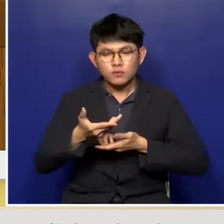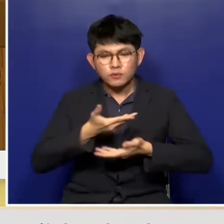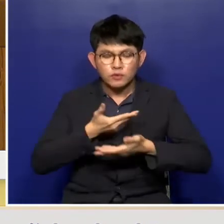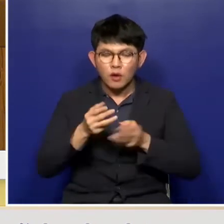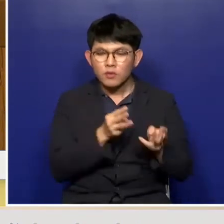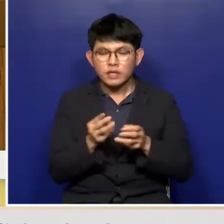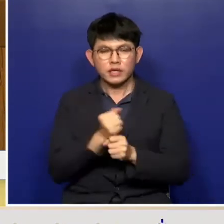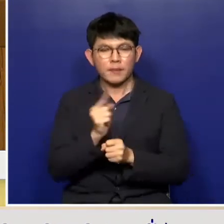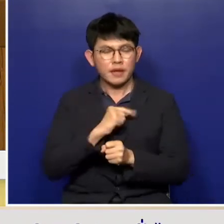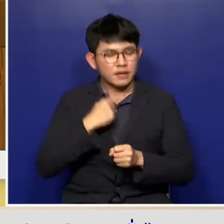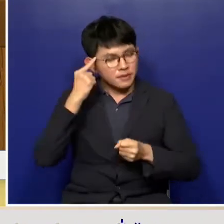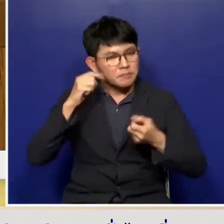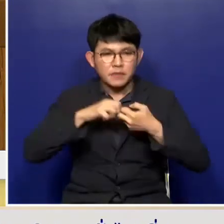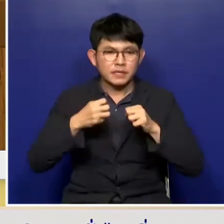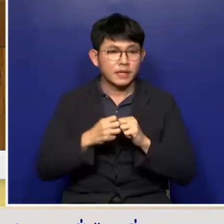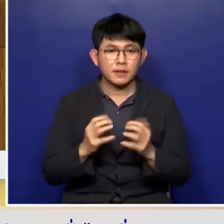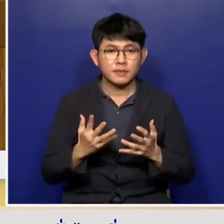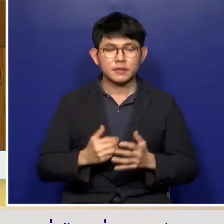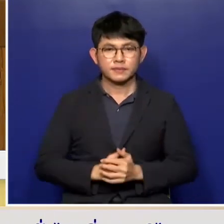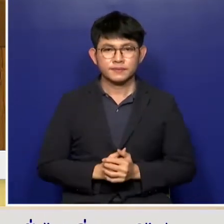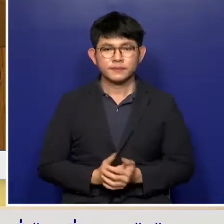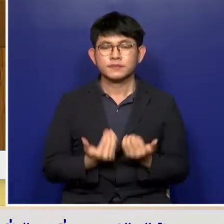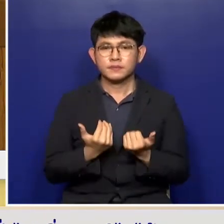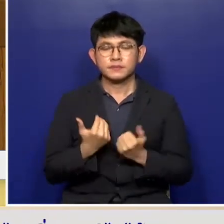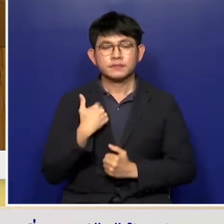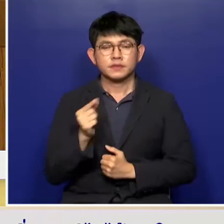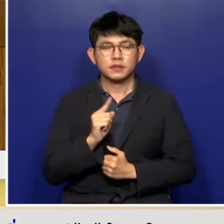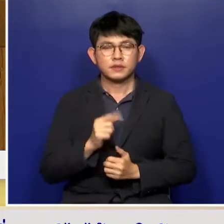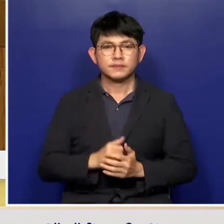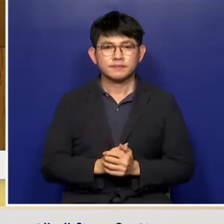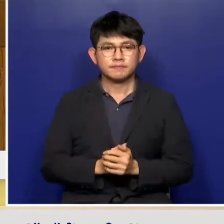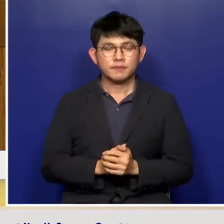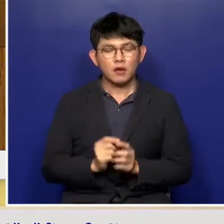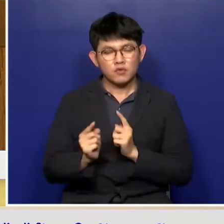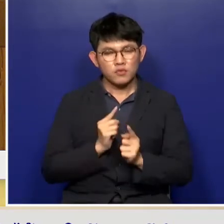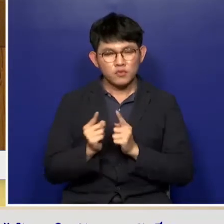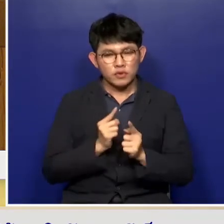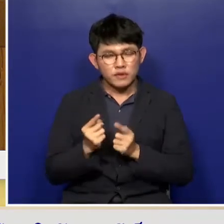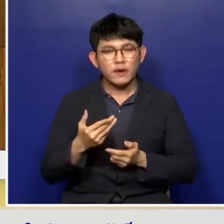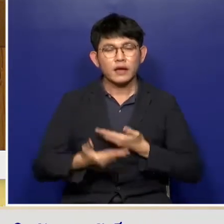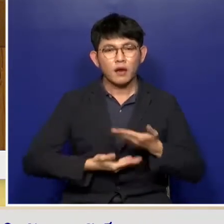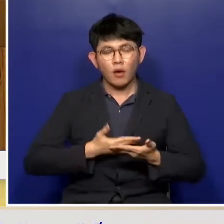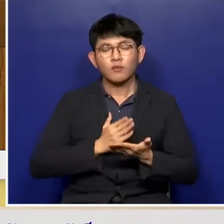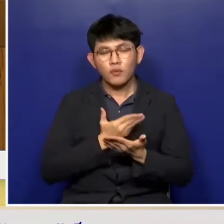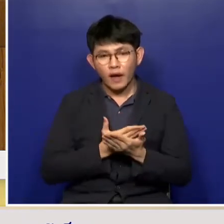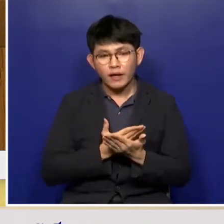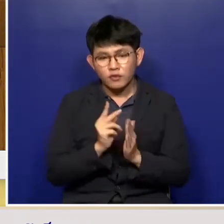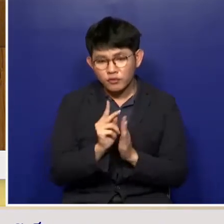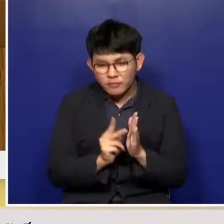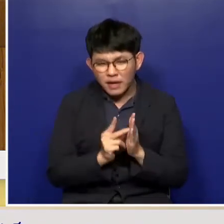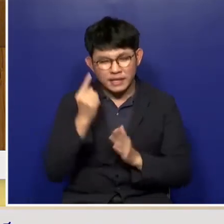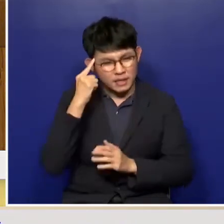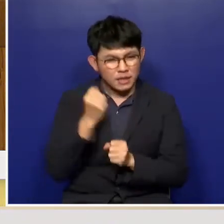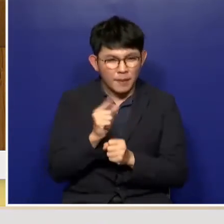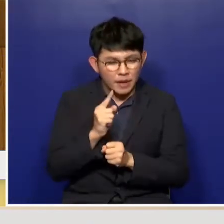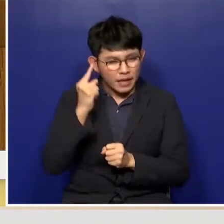แตมนจะไม่เกิดปัญหามีการปรกษาไกดไม้ เข้าบอกมัทำอะไรไมได้เลยเพรมนเปสัญ